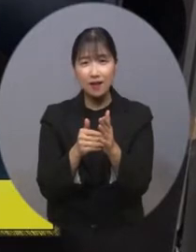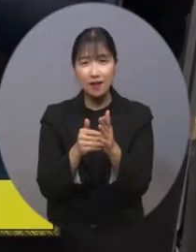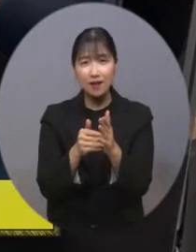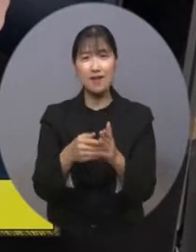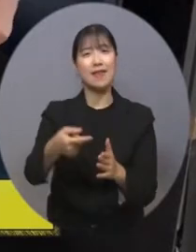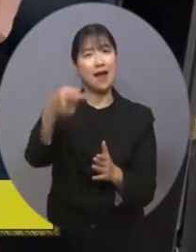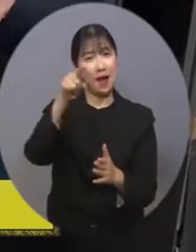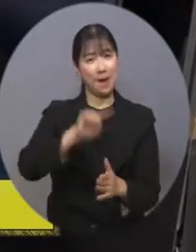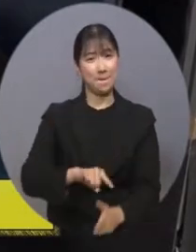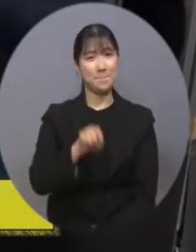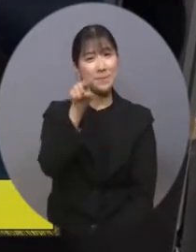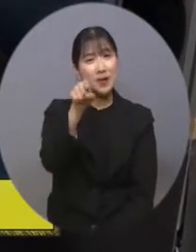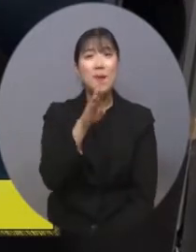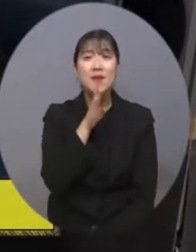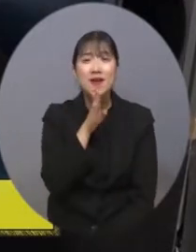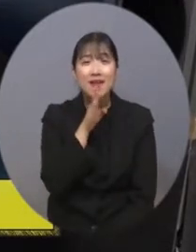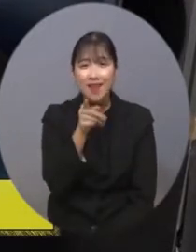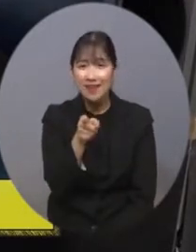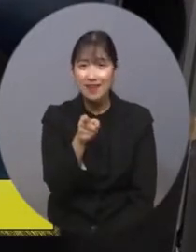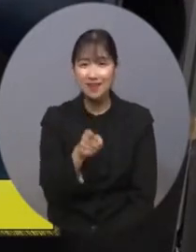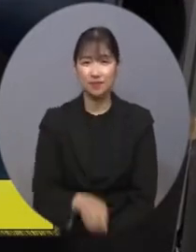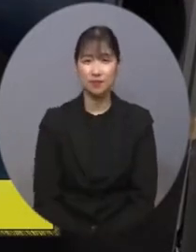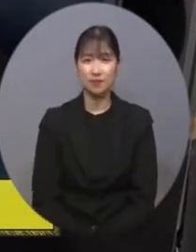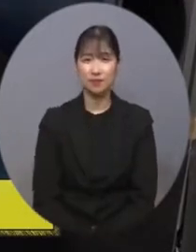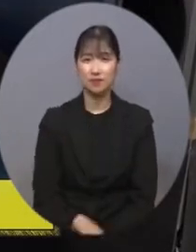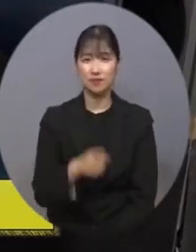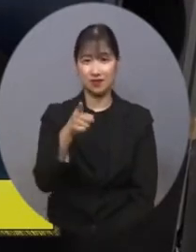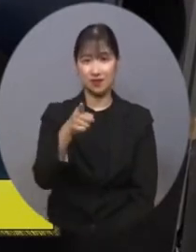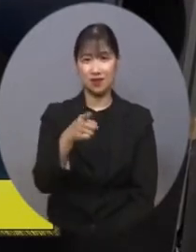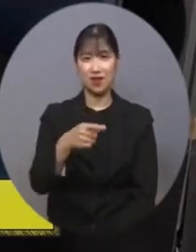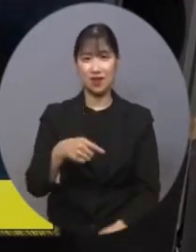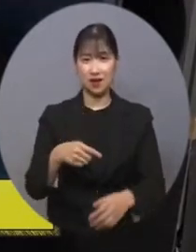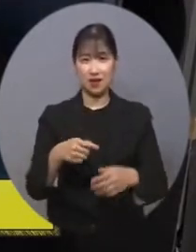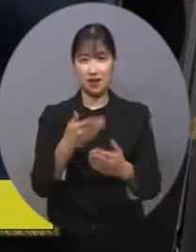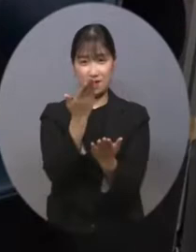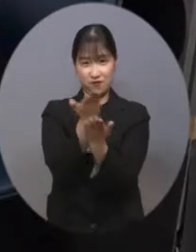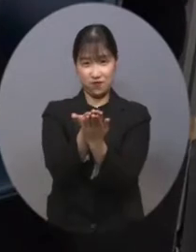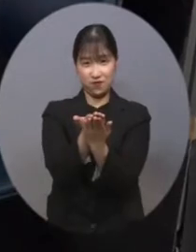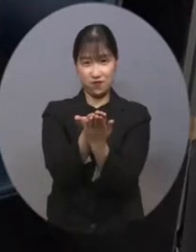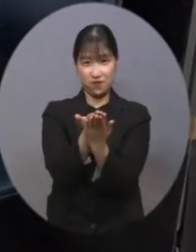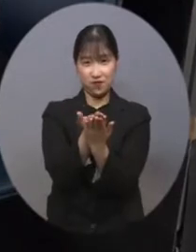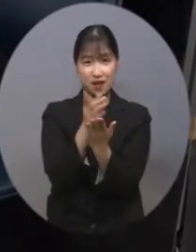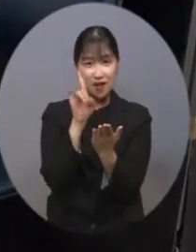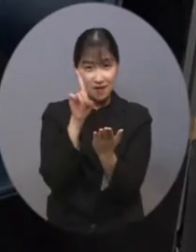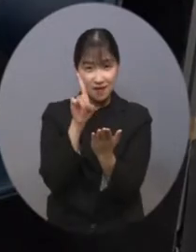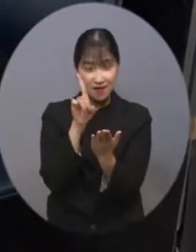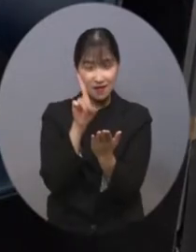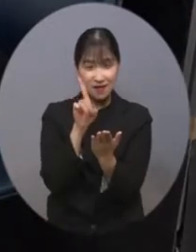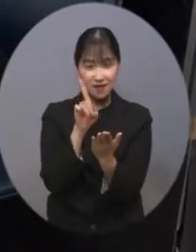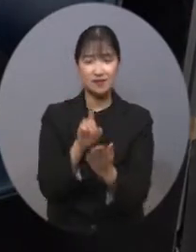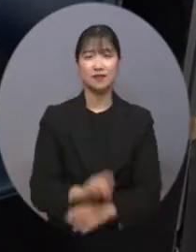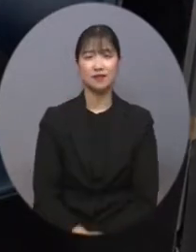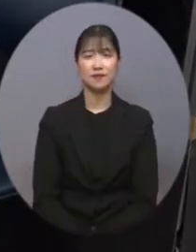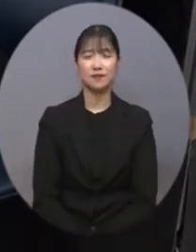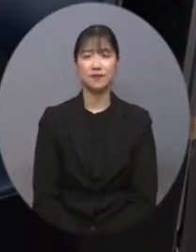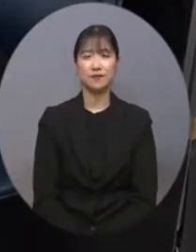그 다음엔 이거 맞죠? 네. 어, 요거는 이제 두 개씩 있나요? 하나. 네. 하나. 네.